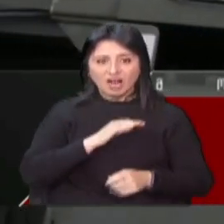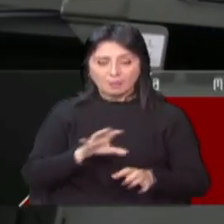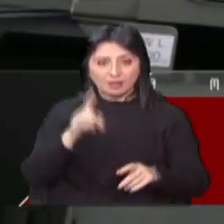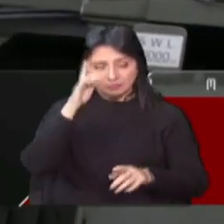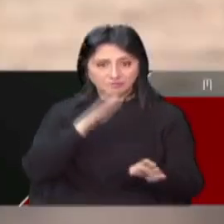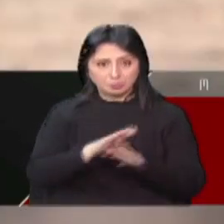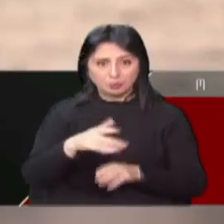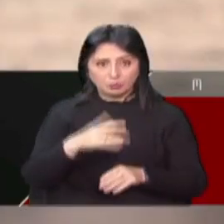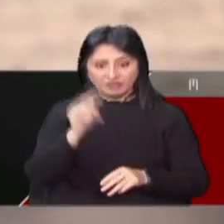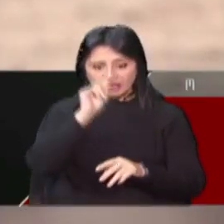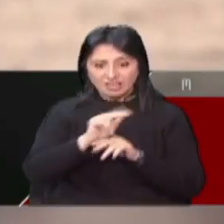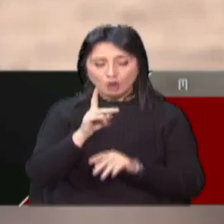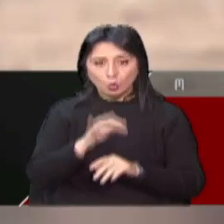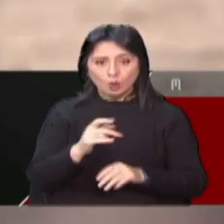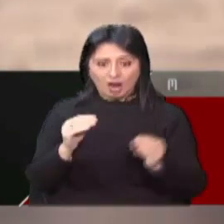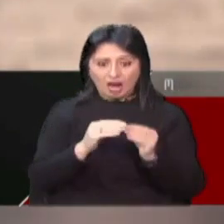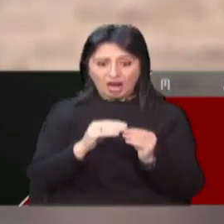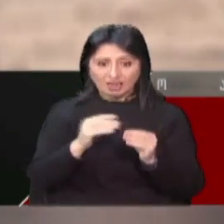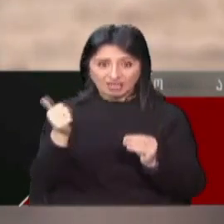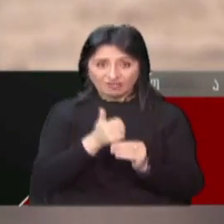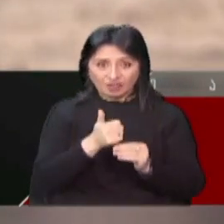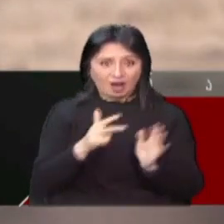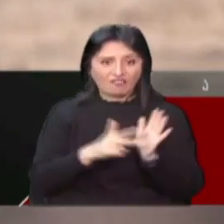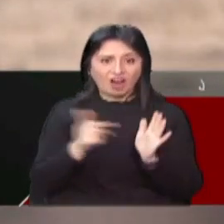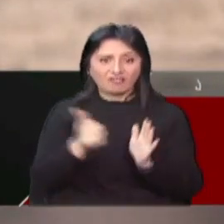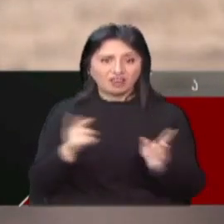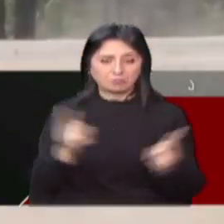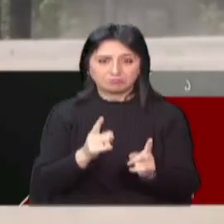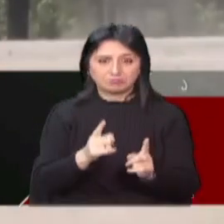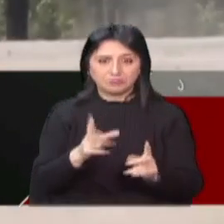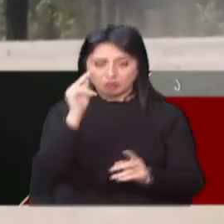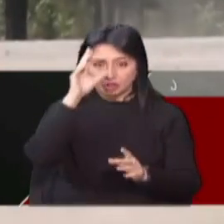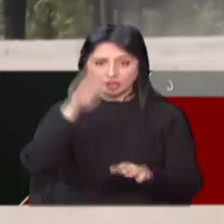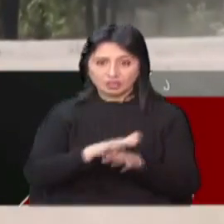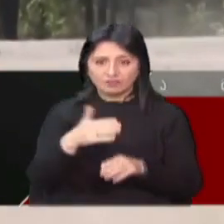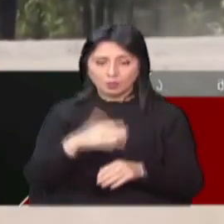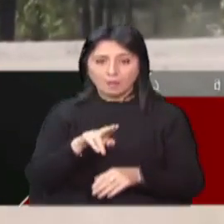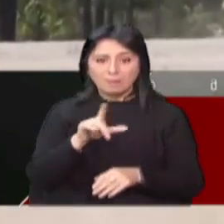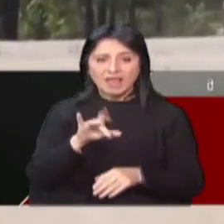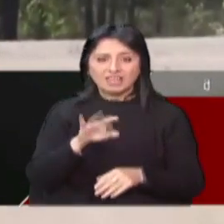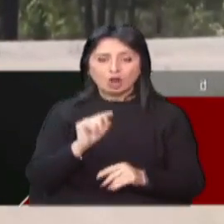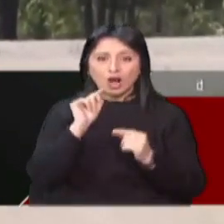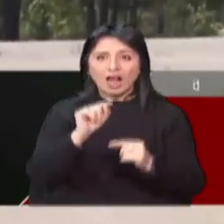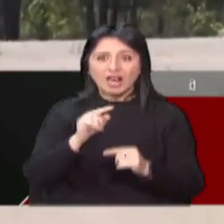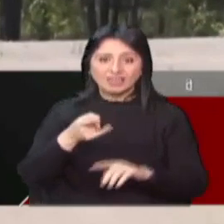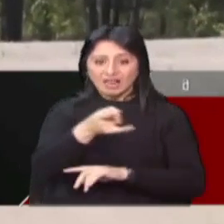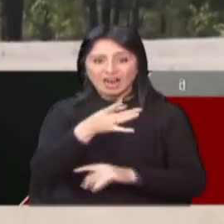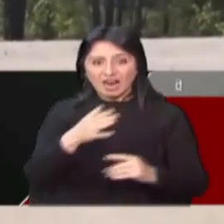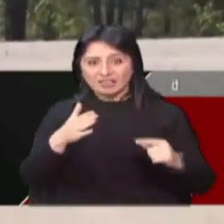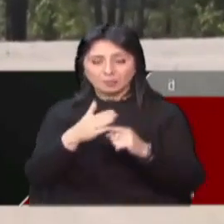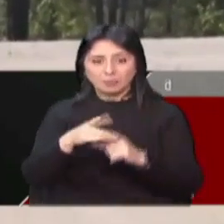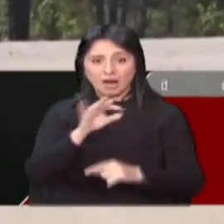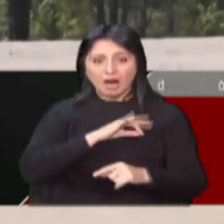atviseba. Isini sastavlo kurs 10 kuiris nasvlad 8 kuirashi asruleben. Media sashuelobis snobit patriotis tipis anti საარაკეტო სისტემების